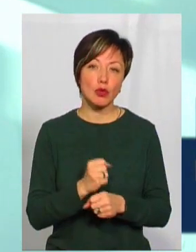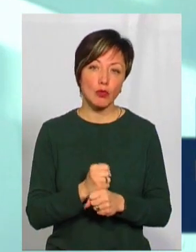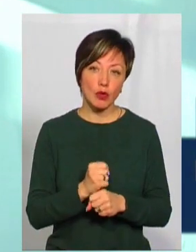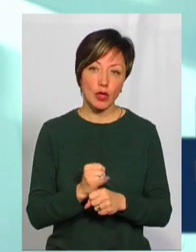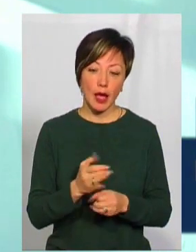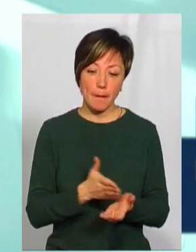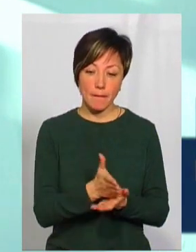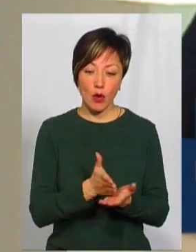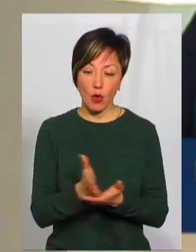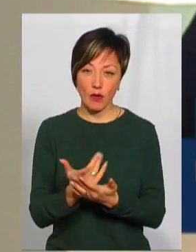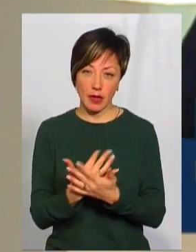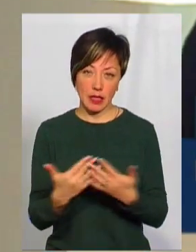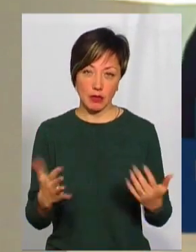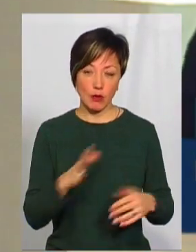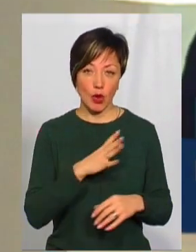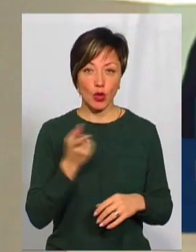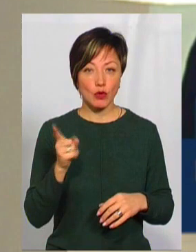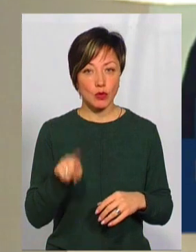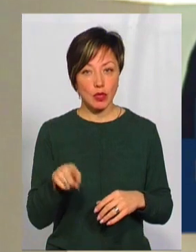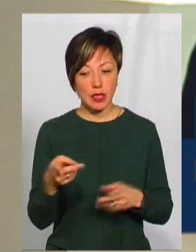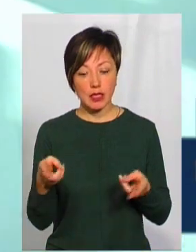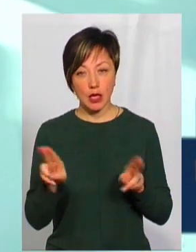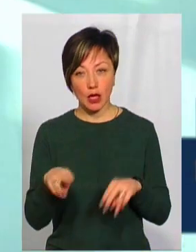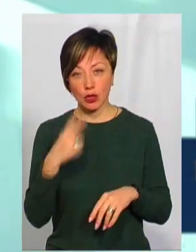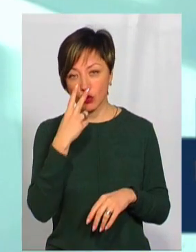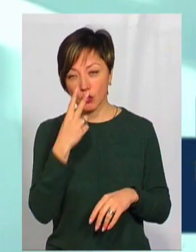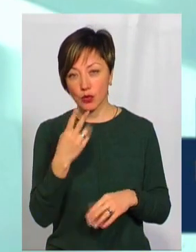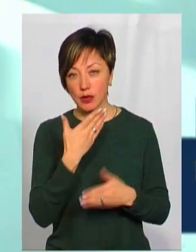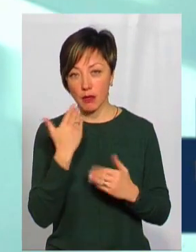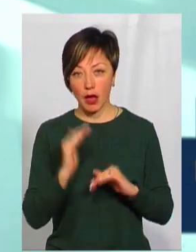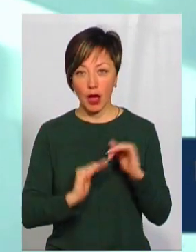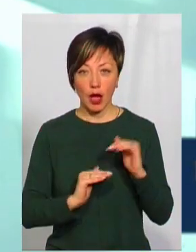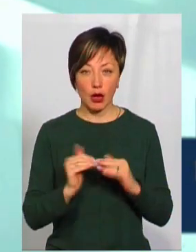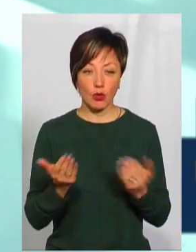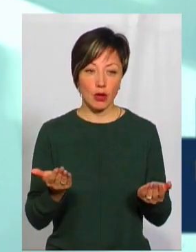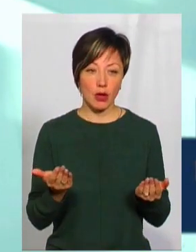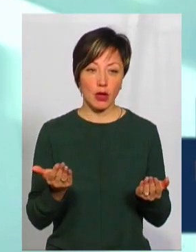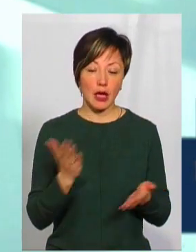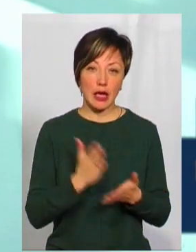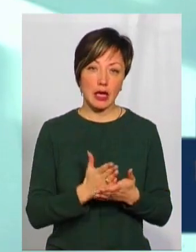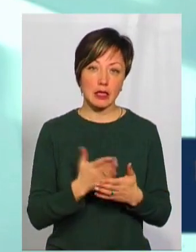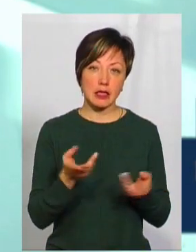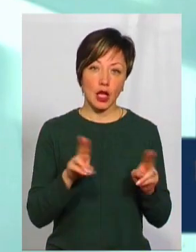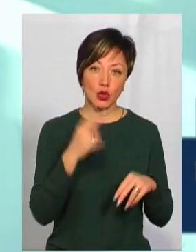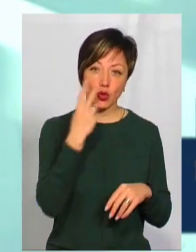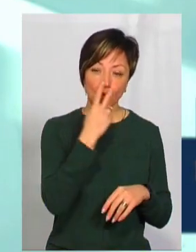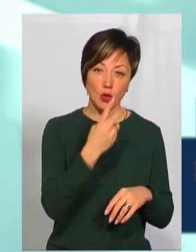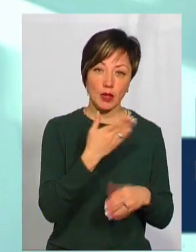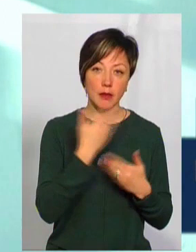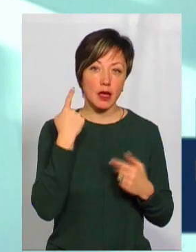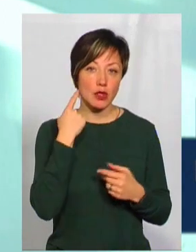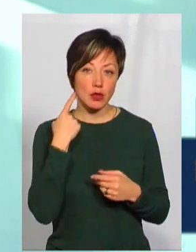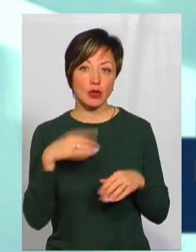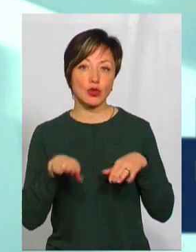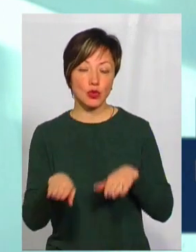б, і профілі були б різні, тому що там є залишок зору, а немає рук, да? Або є той самий залишок зору, а немає слуху.